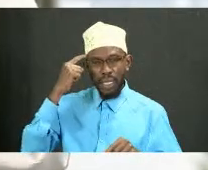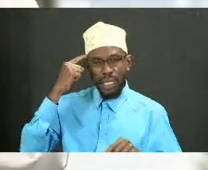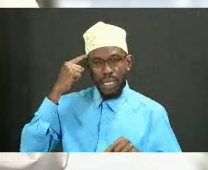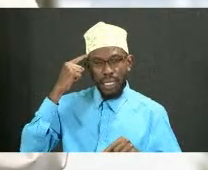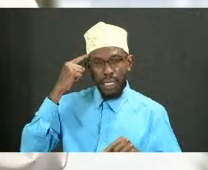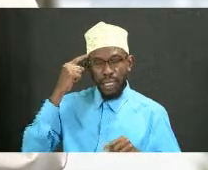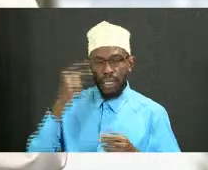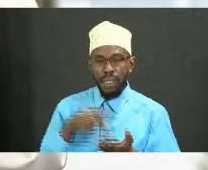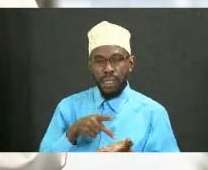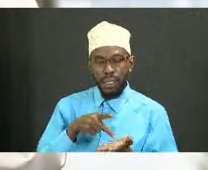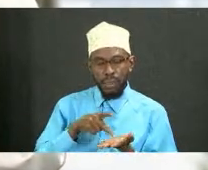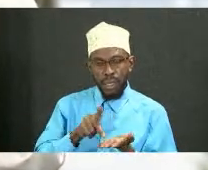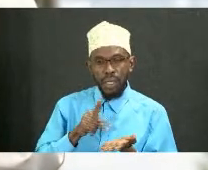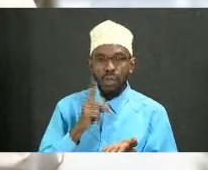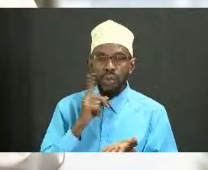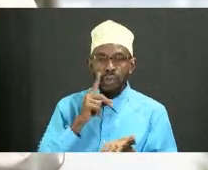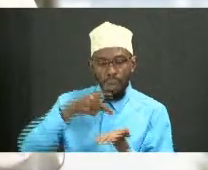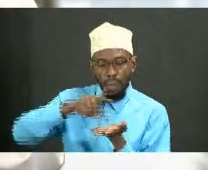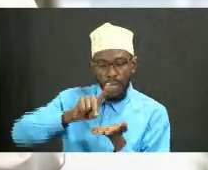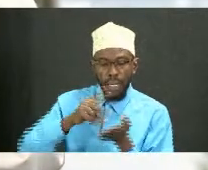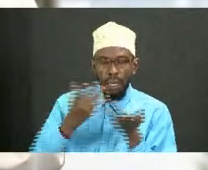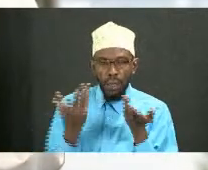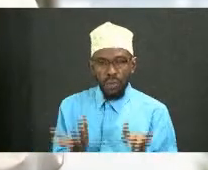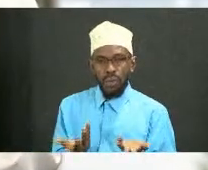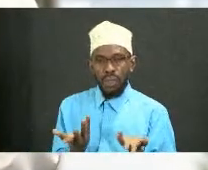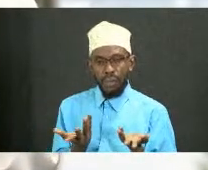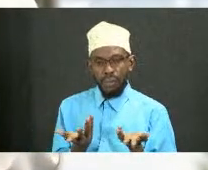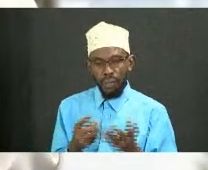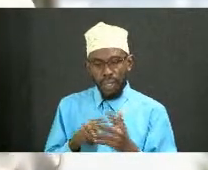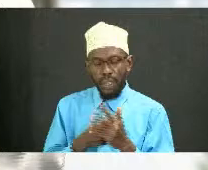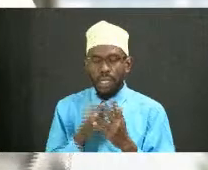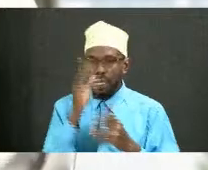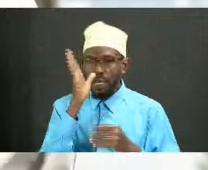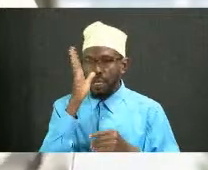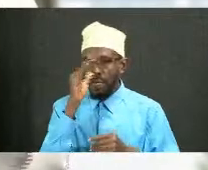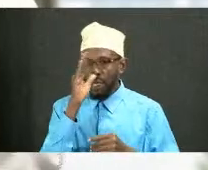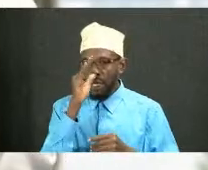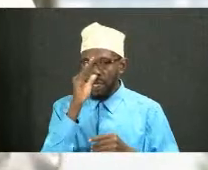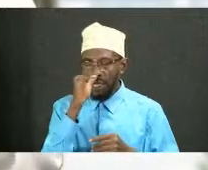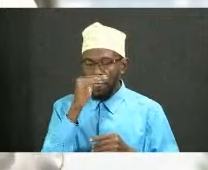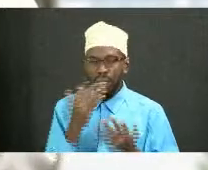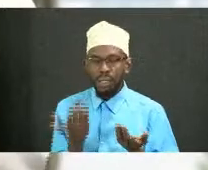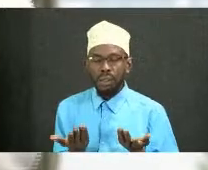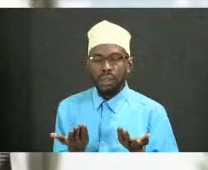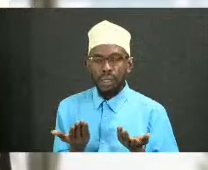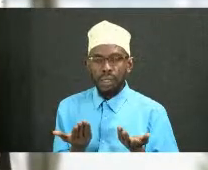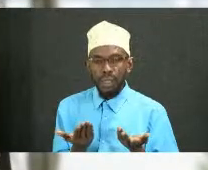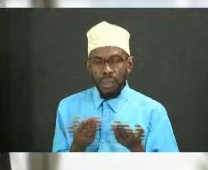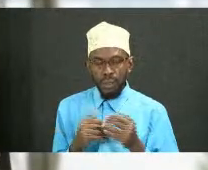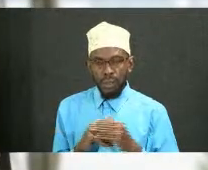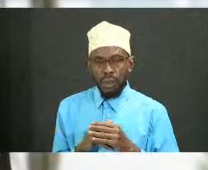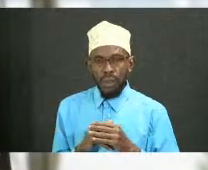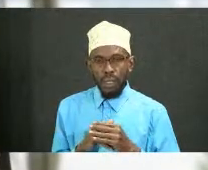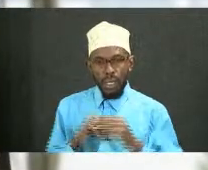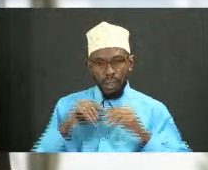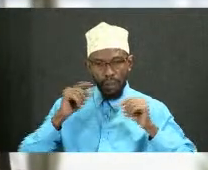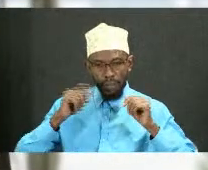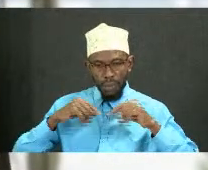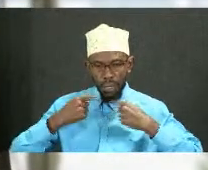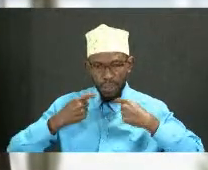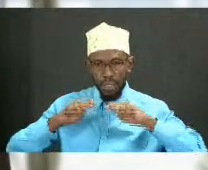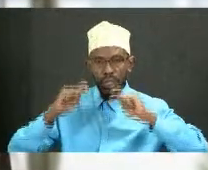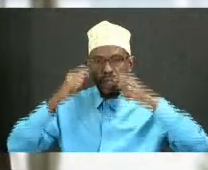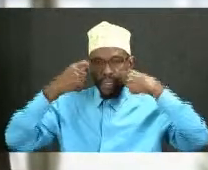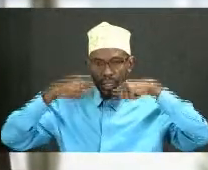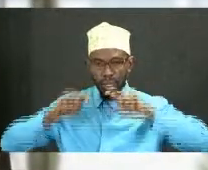kesho nitakula vipi, na deni la watu nitalipa vipi, aanze urongo, kudanganyana na kadhalika. Sasa tuweze